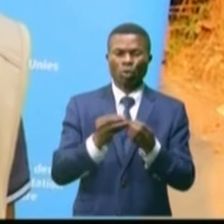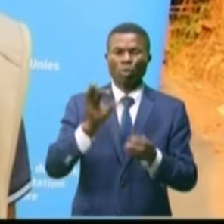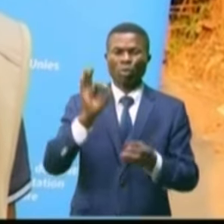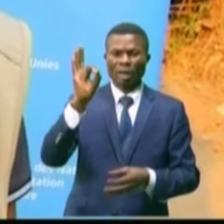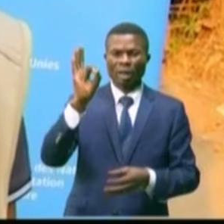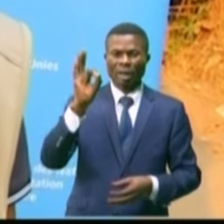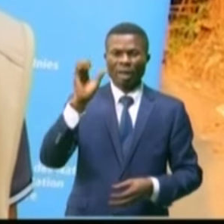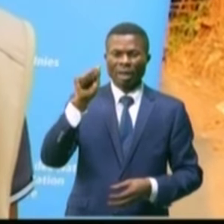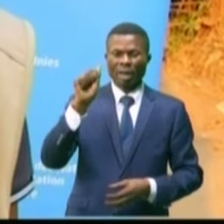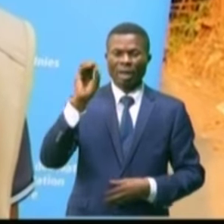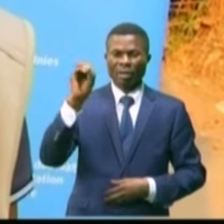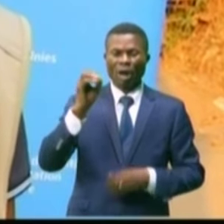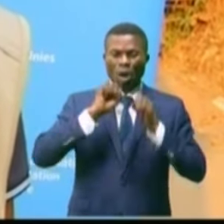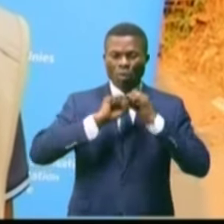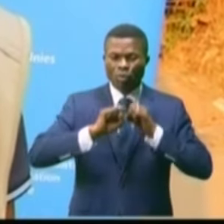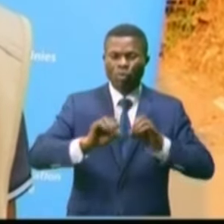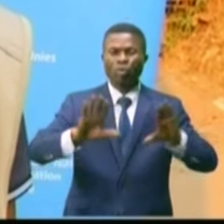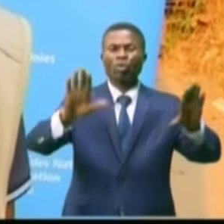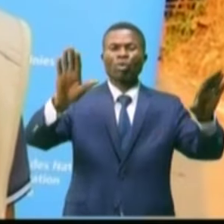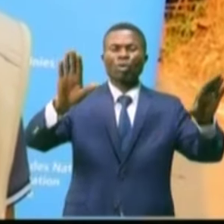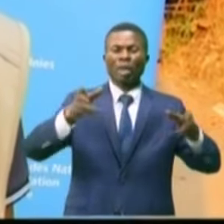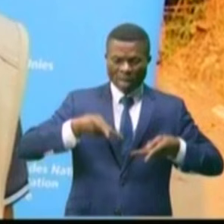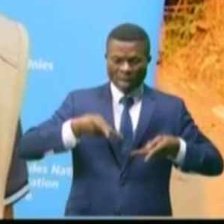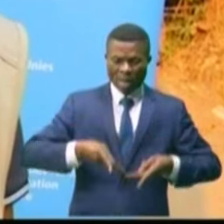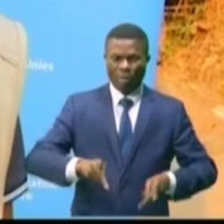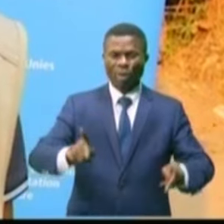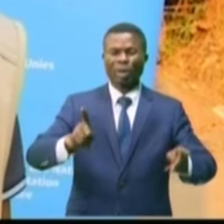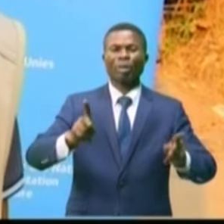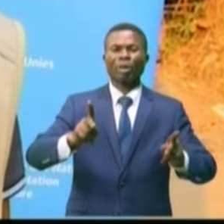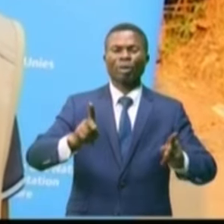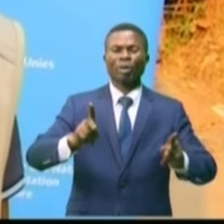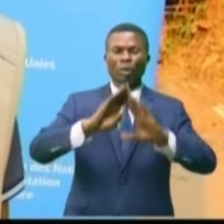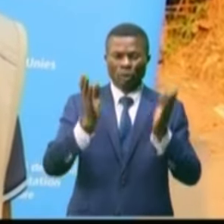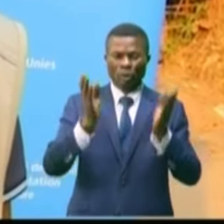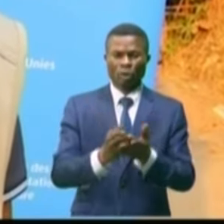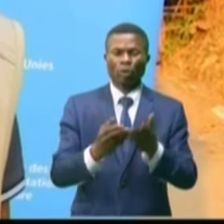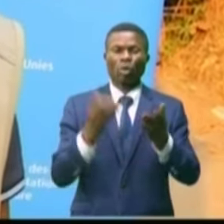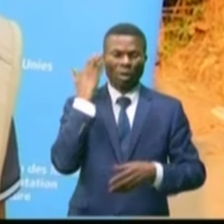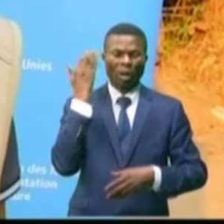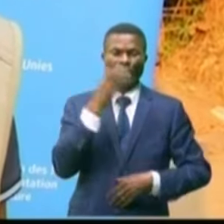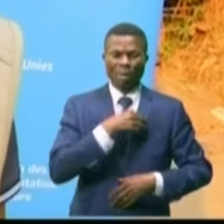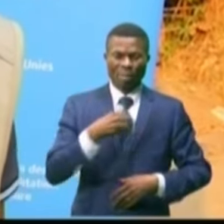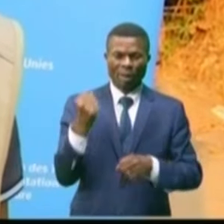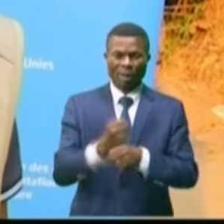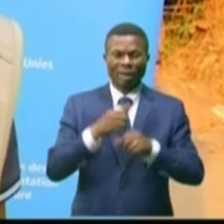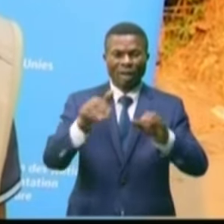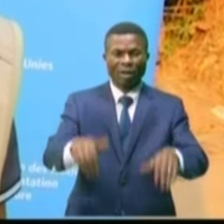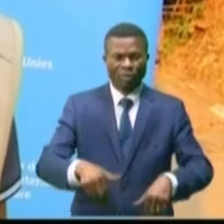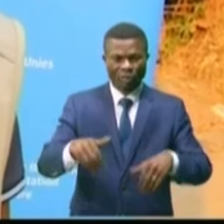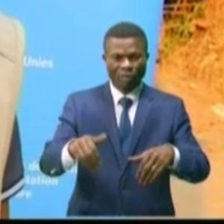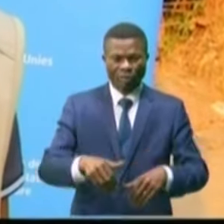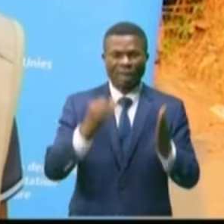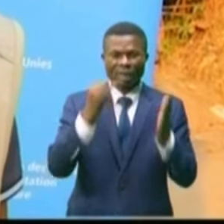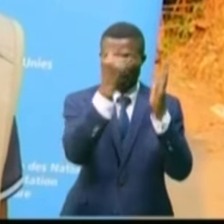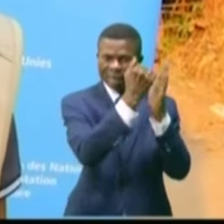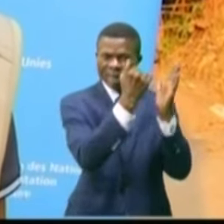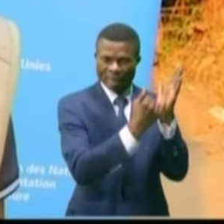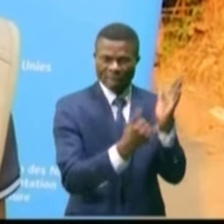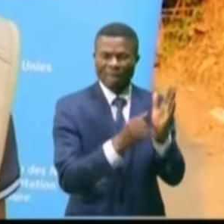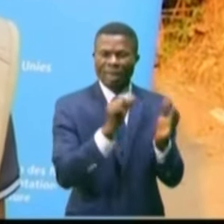de vulgarisation pour pouvoir permettre aux producteurs d'identifier les